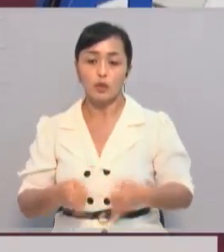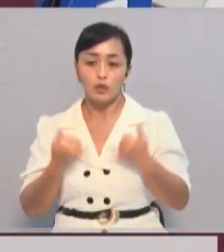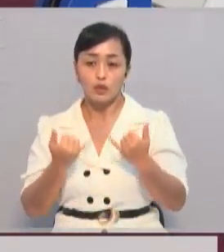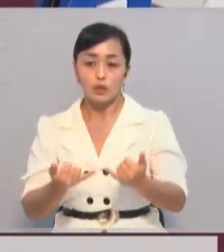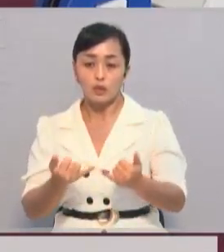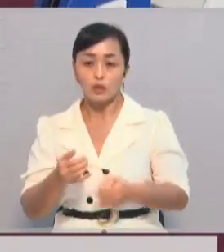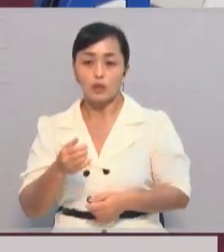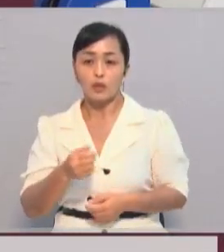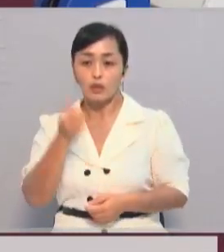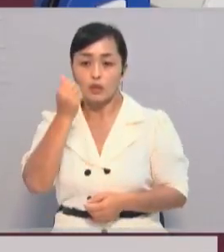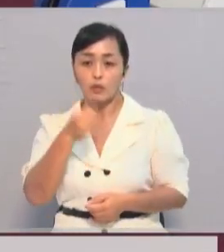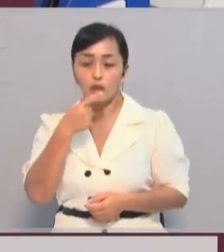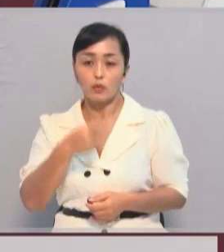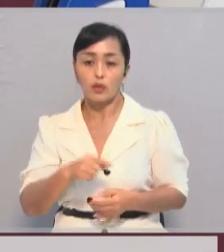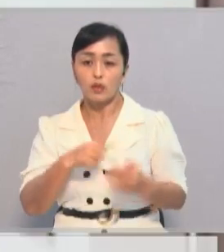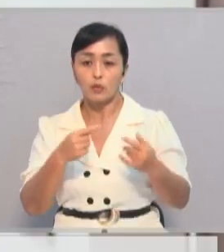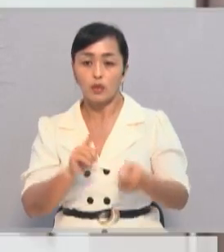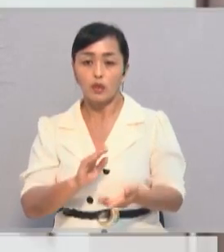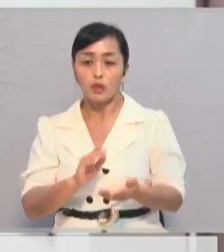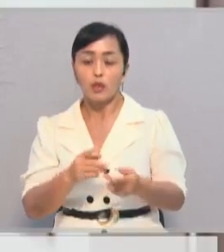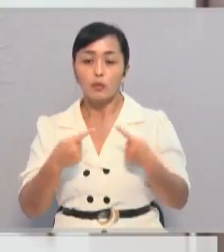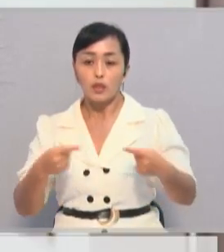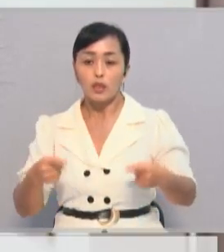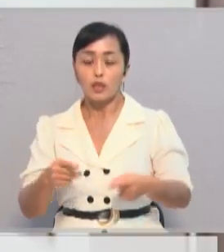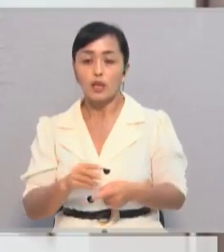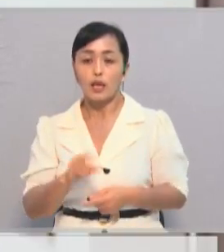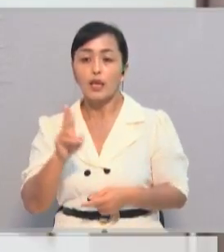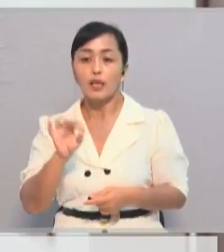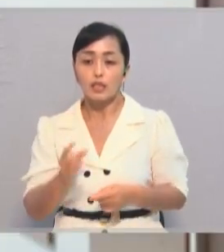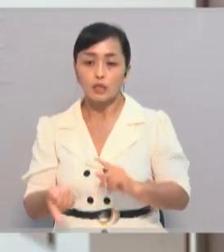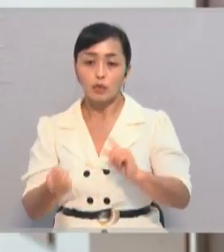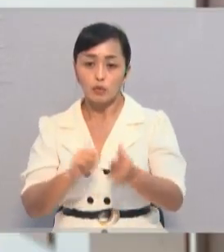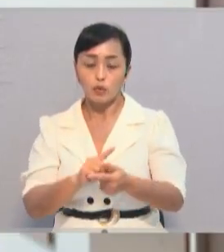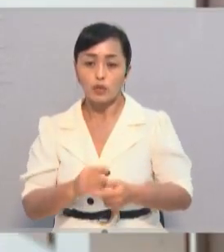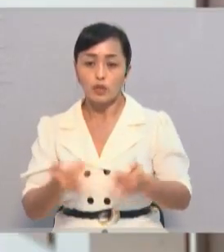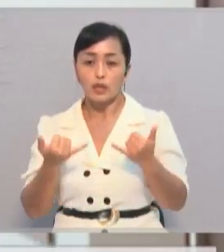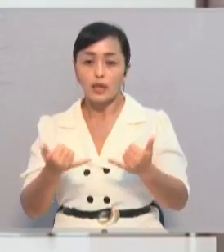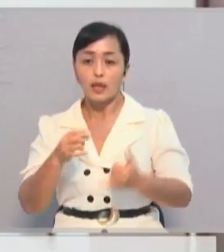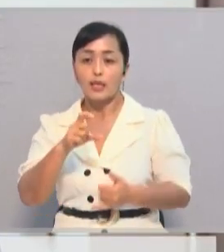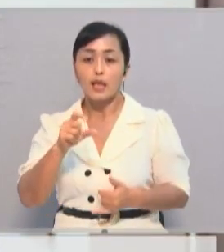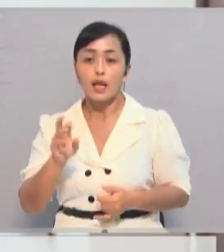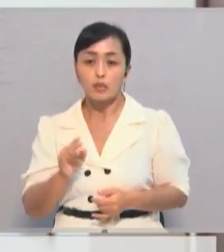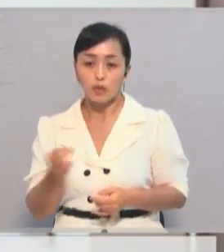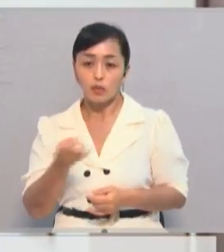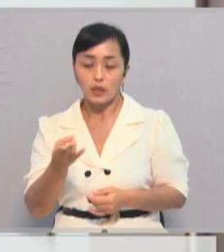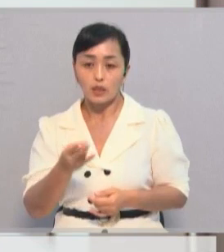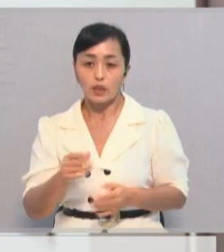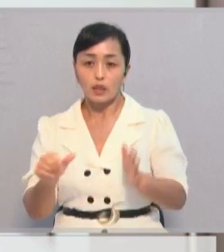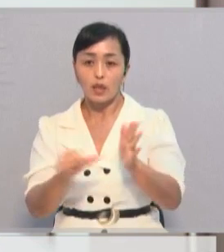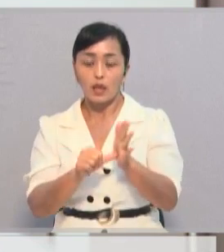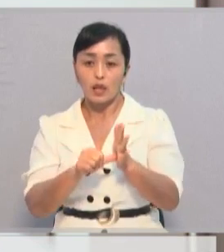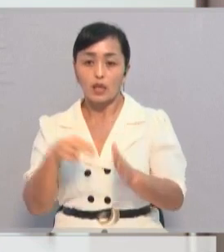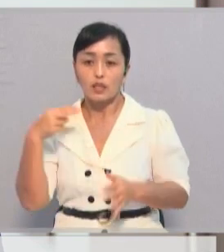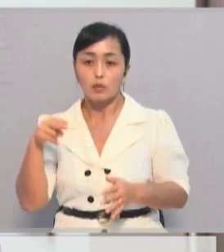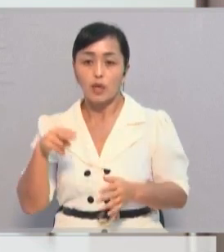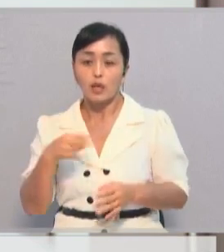одан әрі дамыту кеңестерімен бөлісті. Әлі эксперттеріміз келеді. Бұл жерде 6-шы поликлиникада оқуды